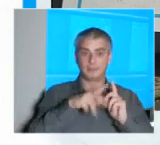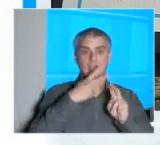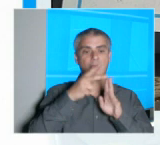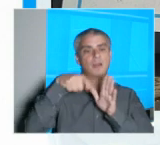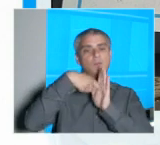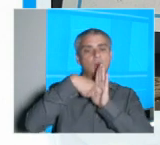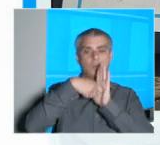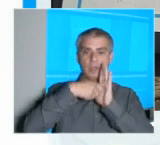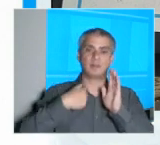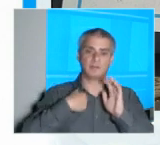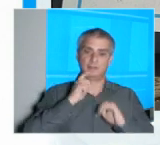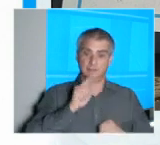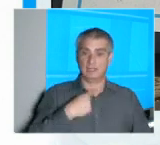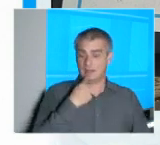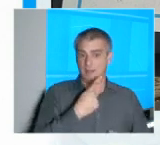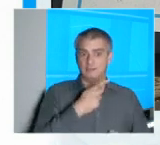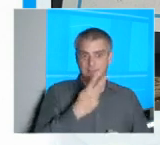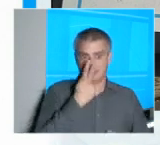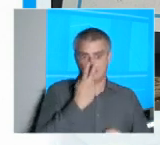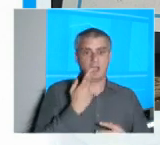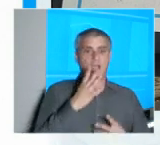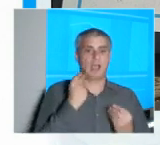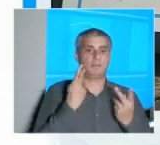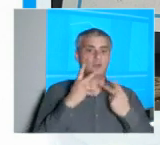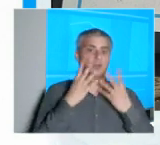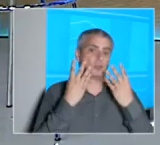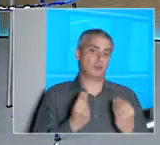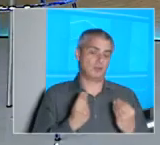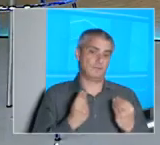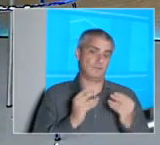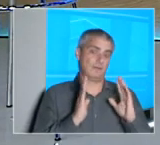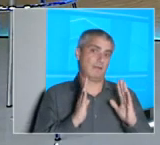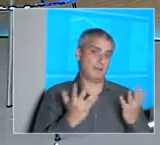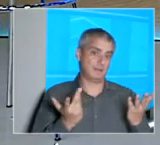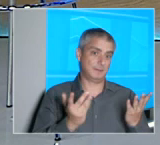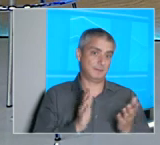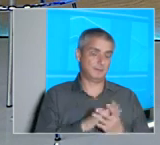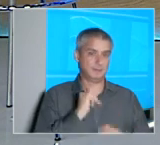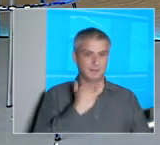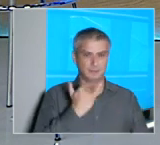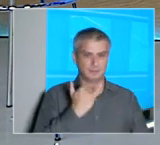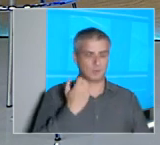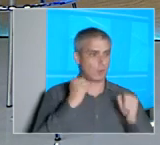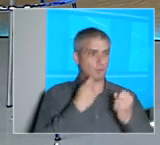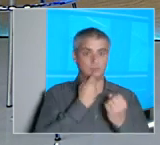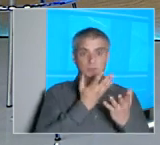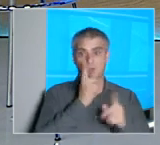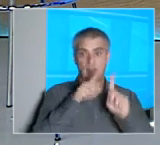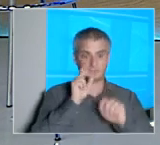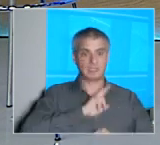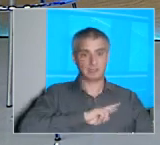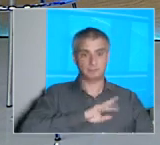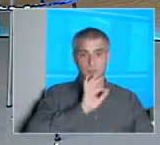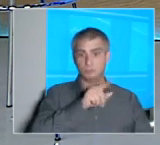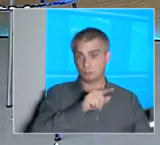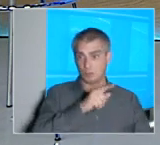מתוקן, ואני חייבת לומר שזה נראה הרבה יותר טוב ככה. כן, חופש ביטוי, לפעמים צריך לסבול גם